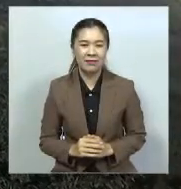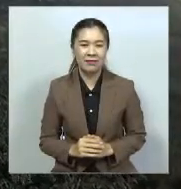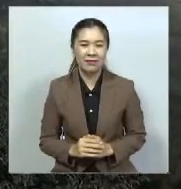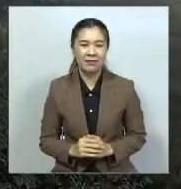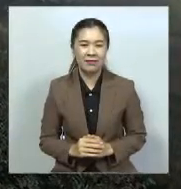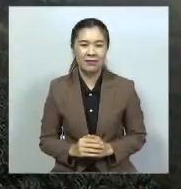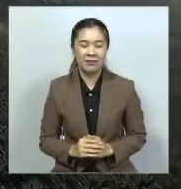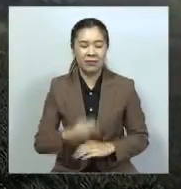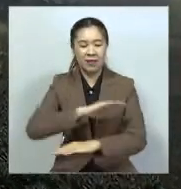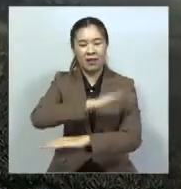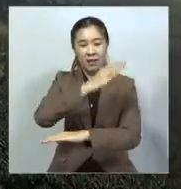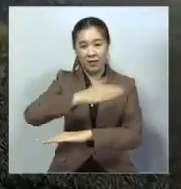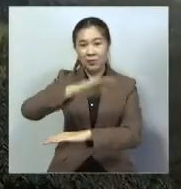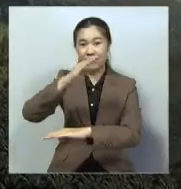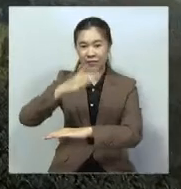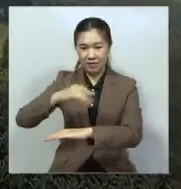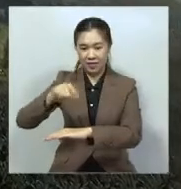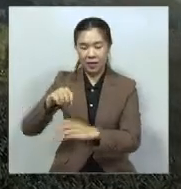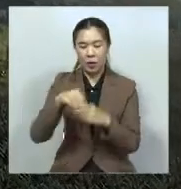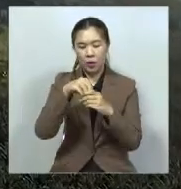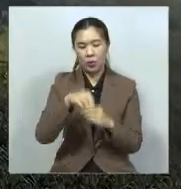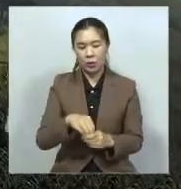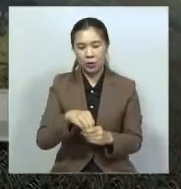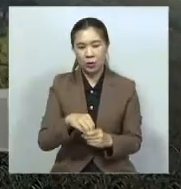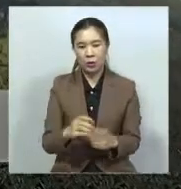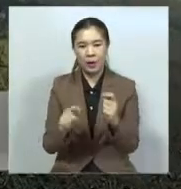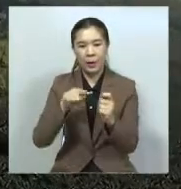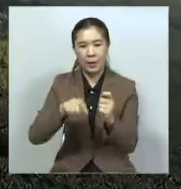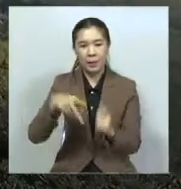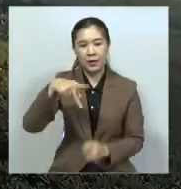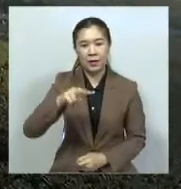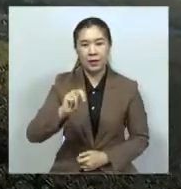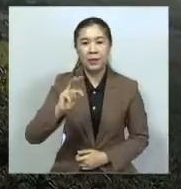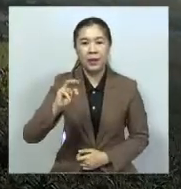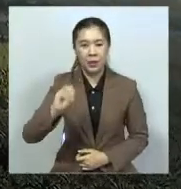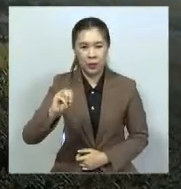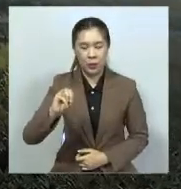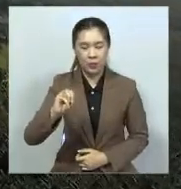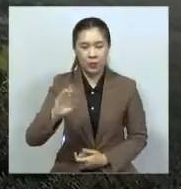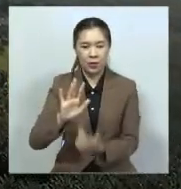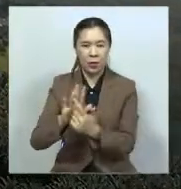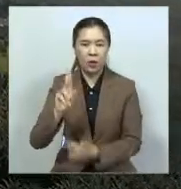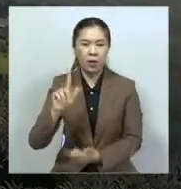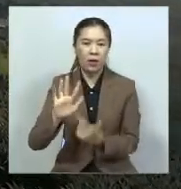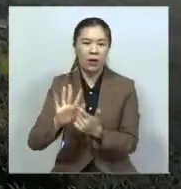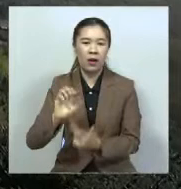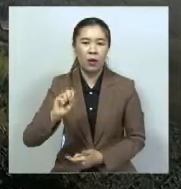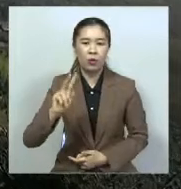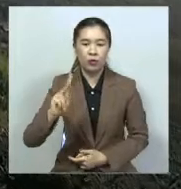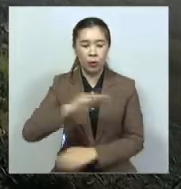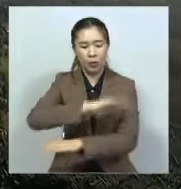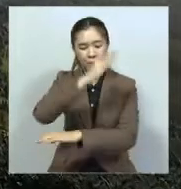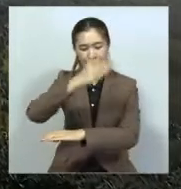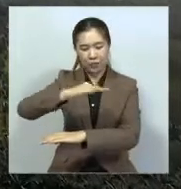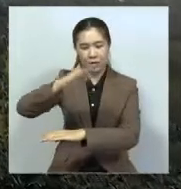โดยอุทยานแห่งชาติเขาศกมีพื้นที่อยู่ในบริเวณอำเภอพนมและบ้านตาขุนจังหวัดสุราษฎร์ธานีมีสภาพพื้นที่เป็นธรรมชาติปกคลุ